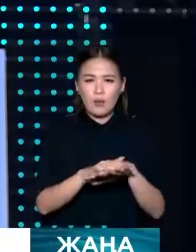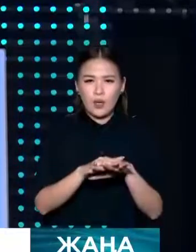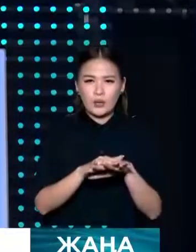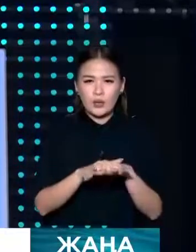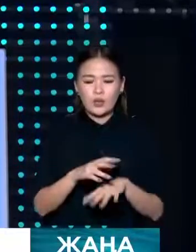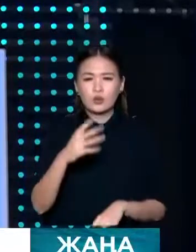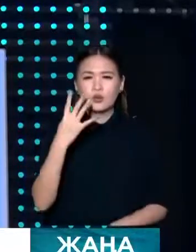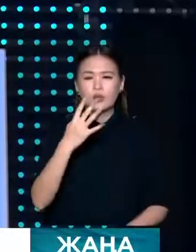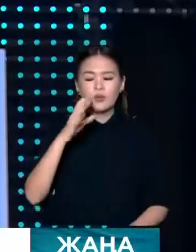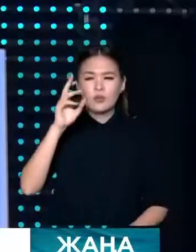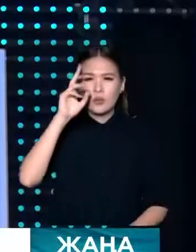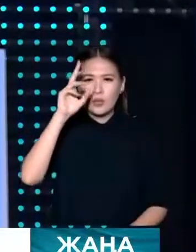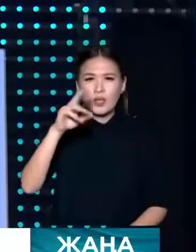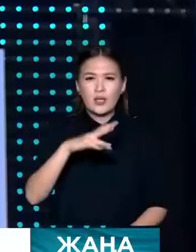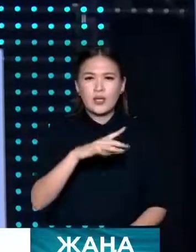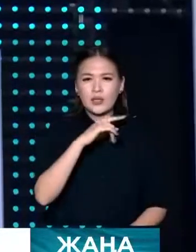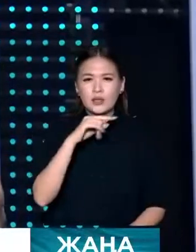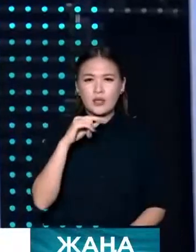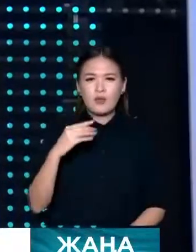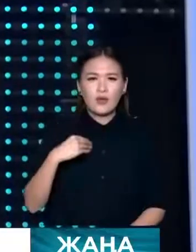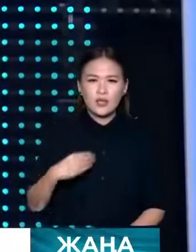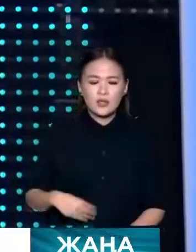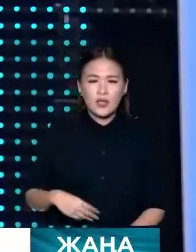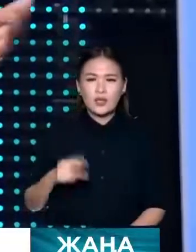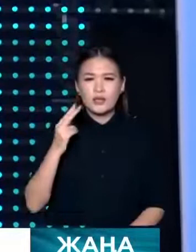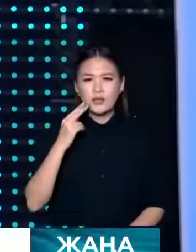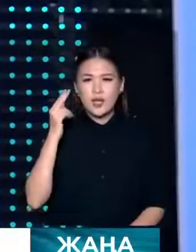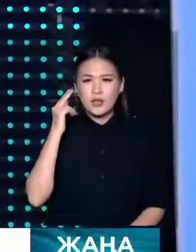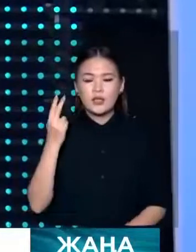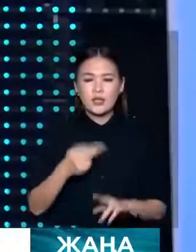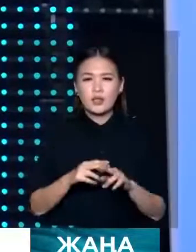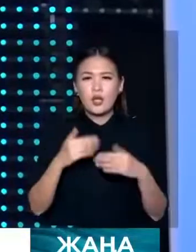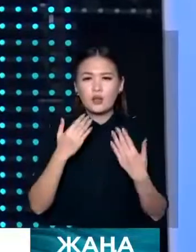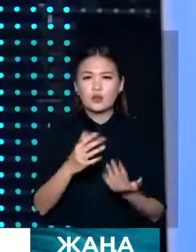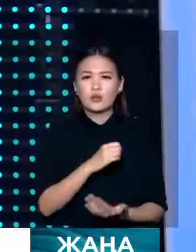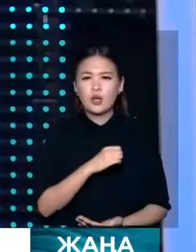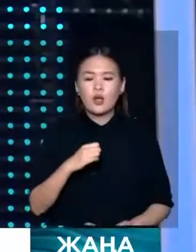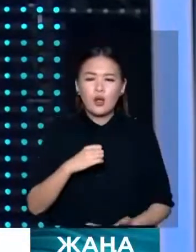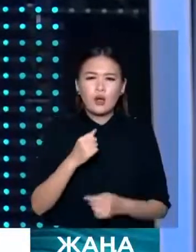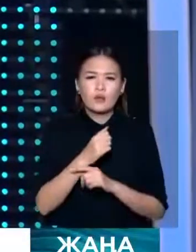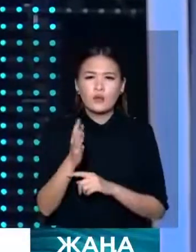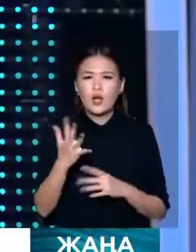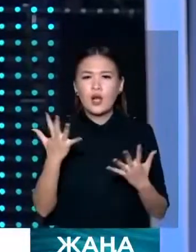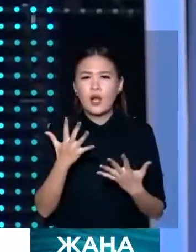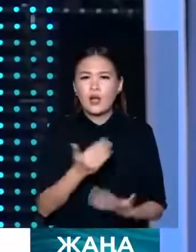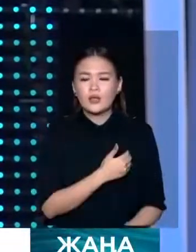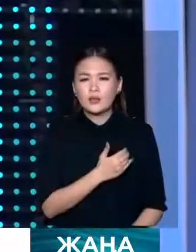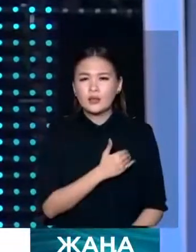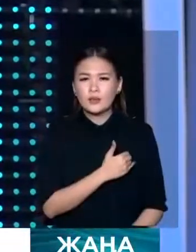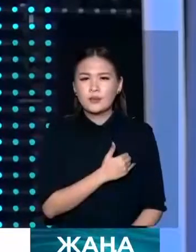Төрт мемлекет, жаңағы Ресей, Франция, Оңтүстік Корея, Қытай. Сіздің өзіңіздің бүйрегіңіз қай елге бұрады? Ондай